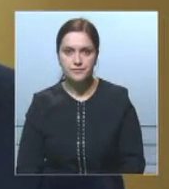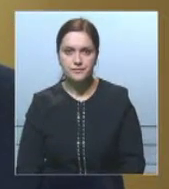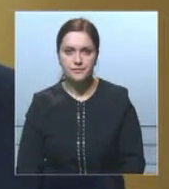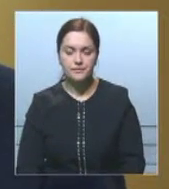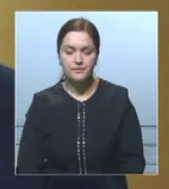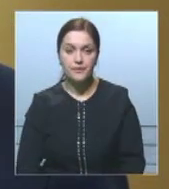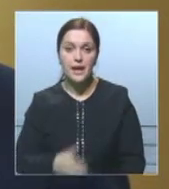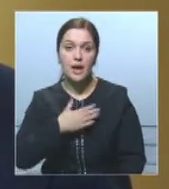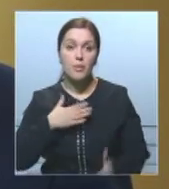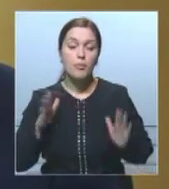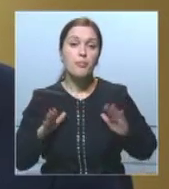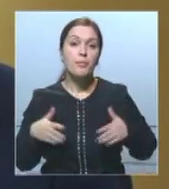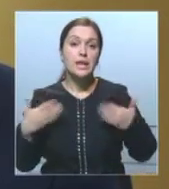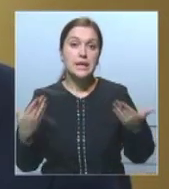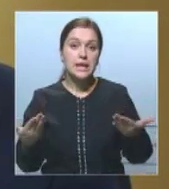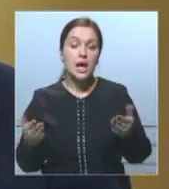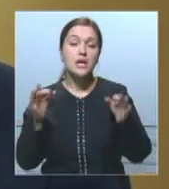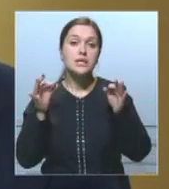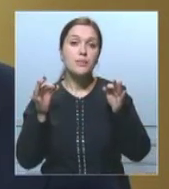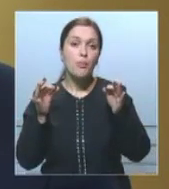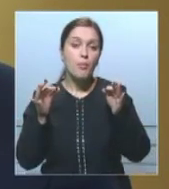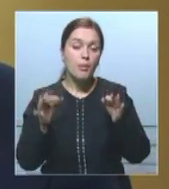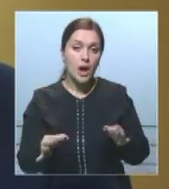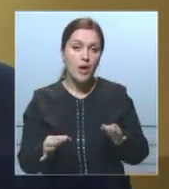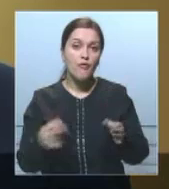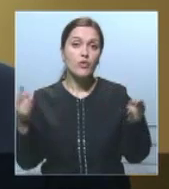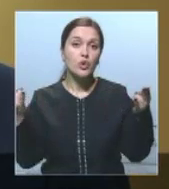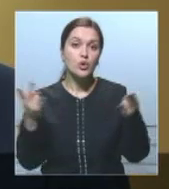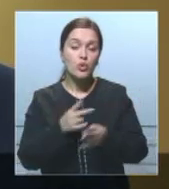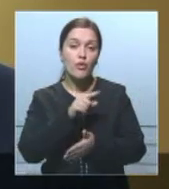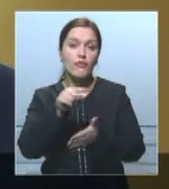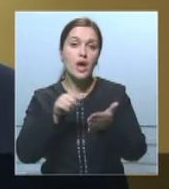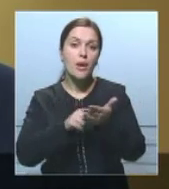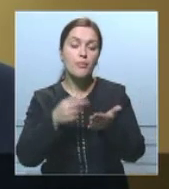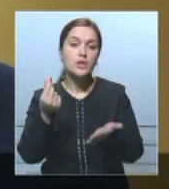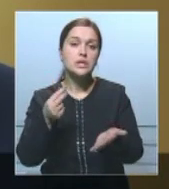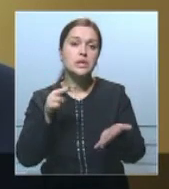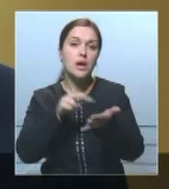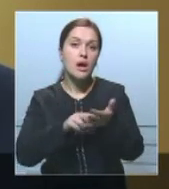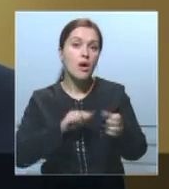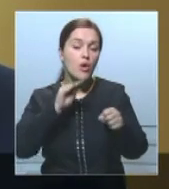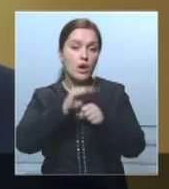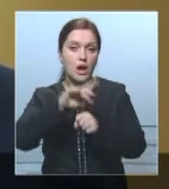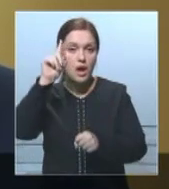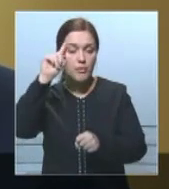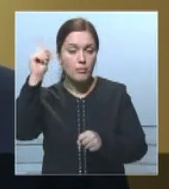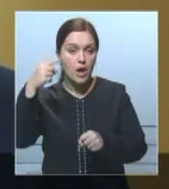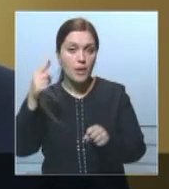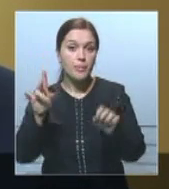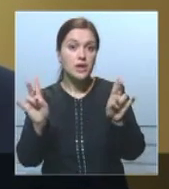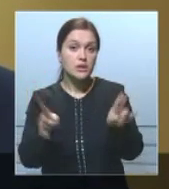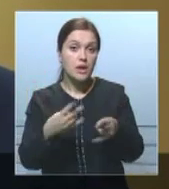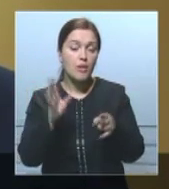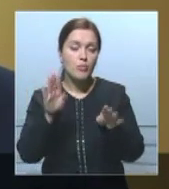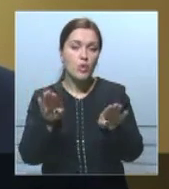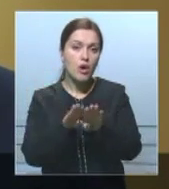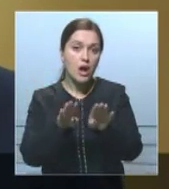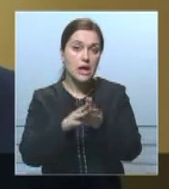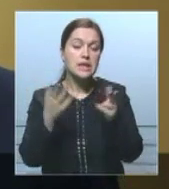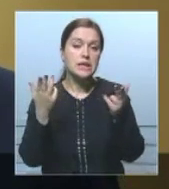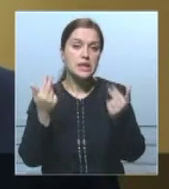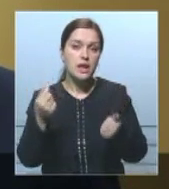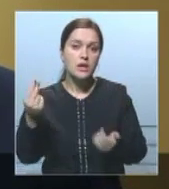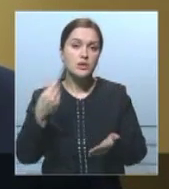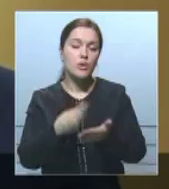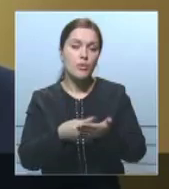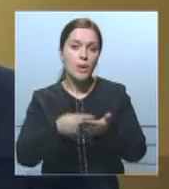Мы предлагаем объективно, справедливо и гуманно подойти к вопросу ценообразования. Понятно, что результаты валютных колебаний отражаются